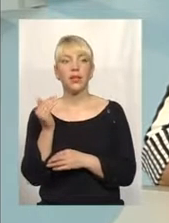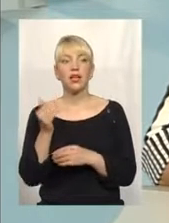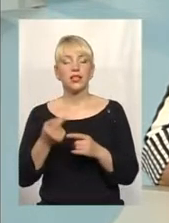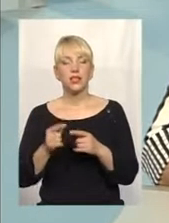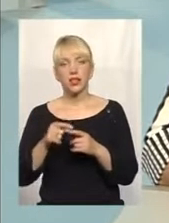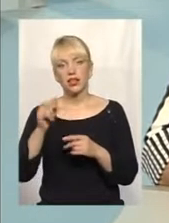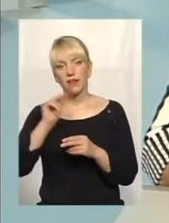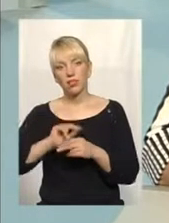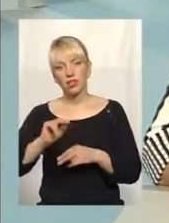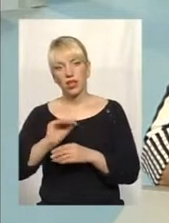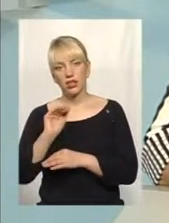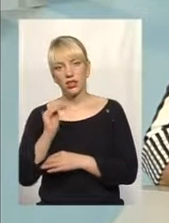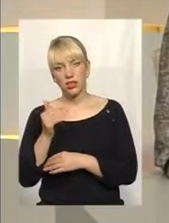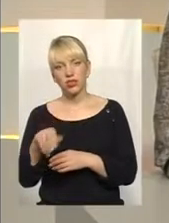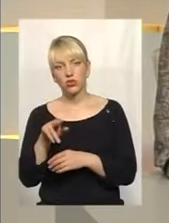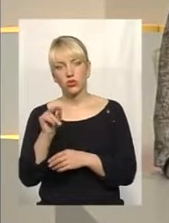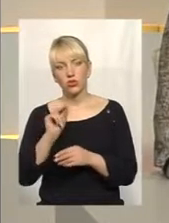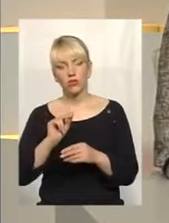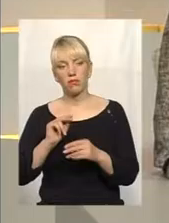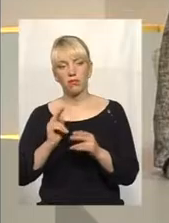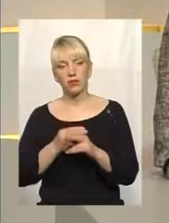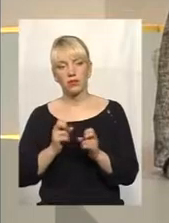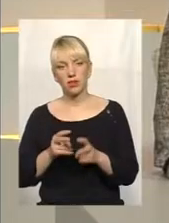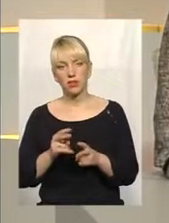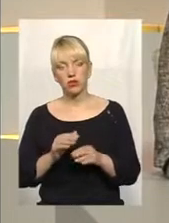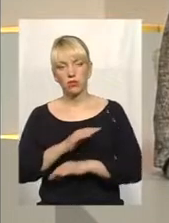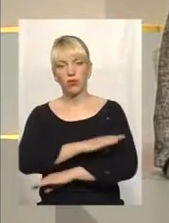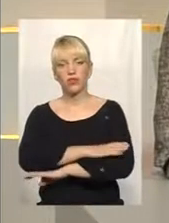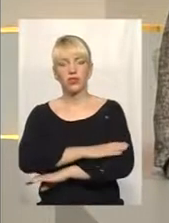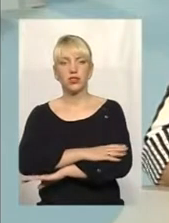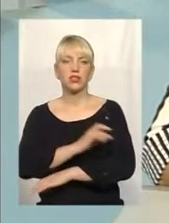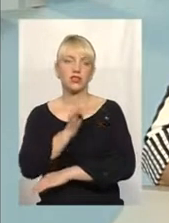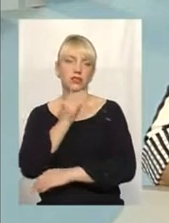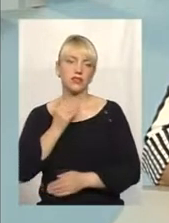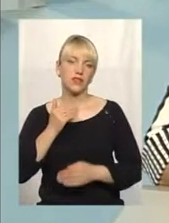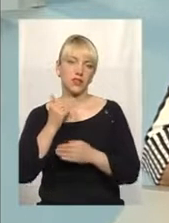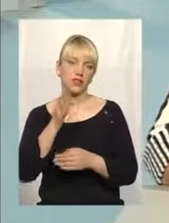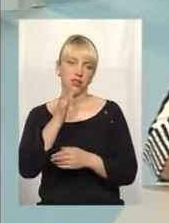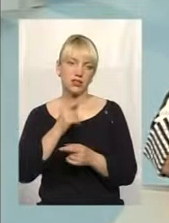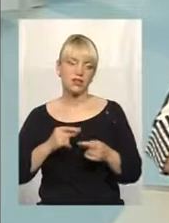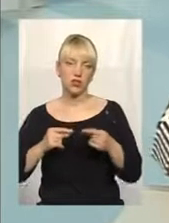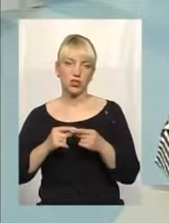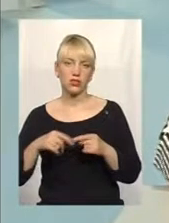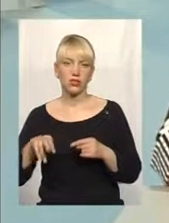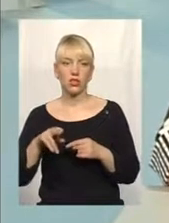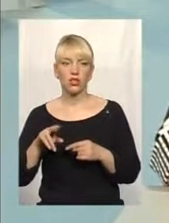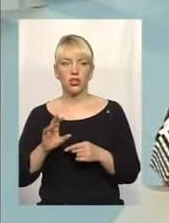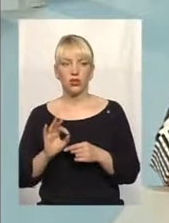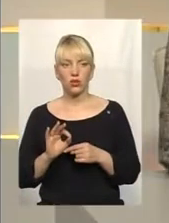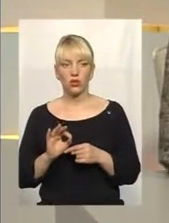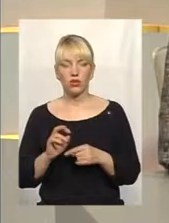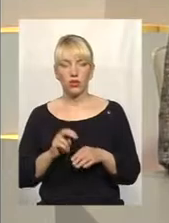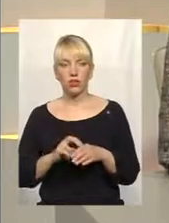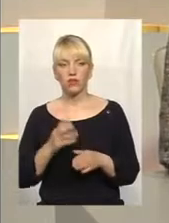навчання дитини щодо безпечної поведінки і звертання своєчасне до медичних працівників. Тобто, якщо